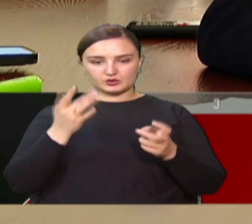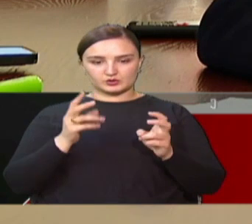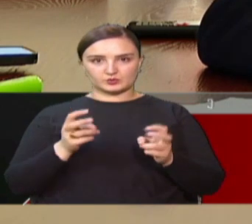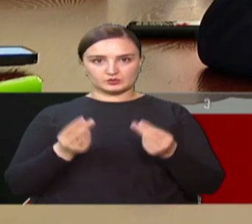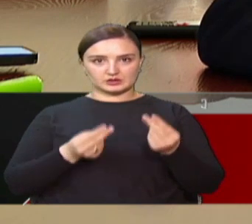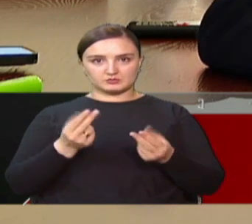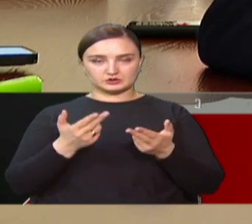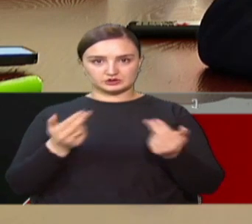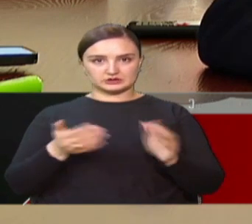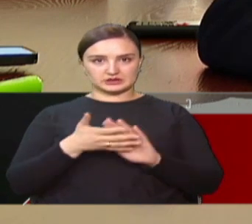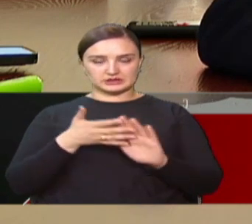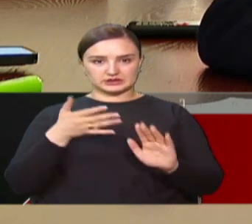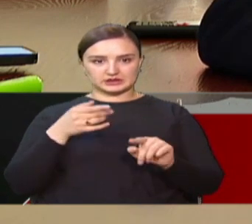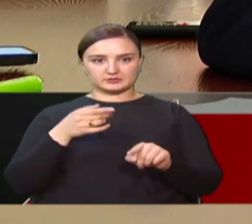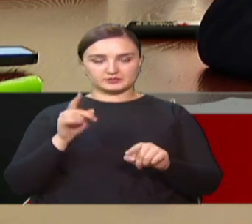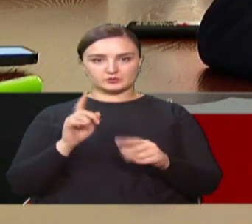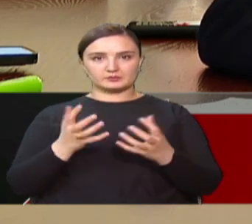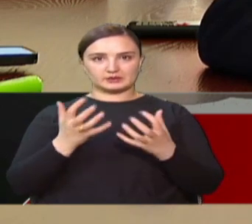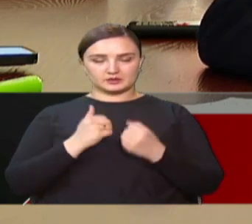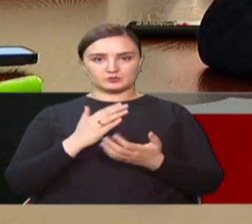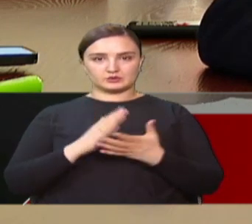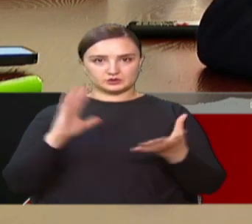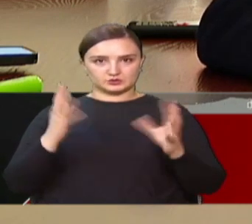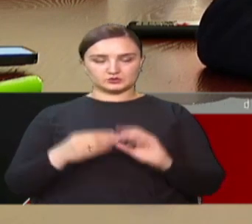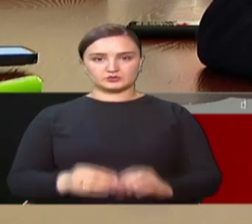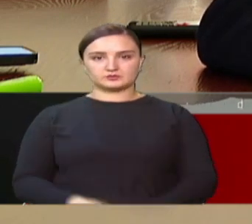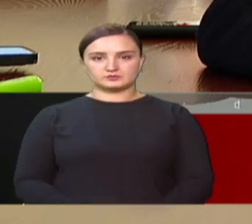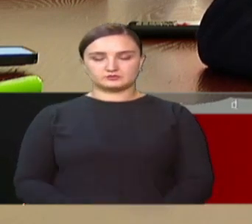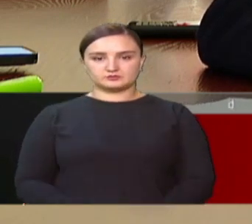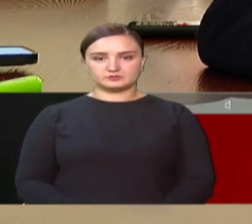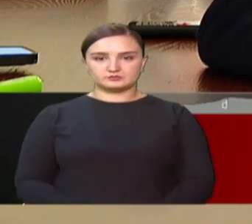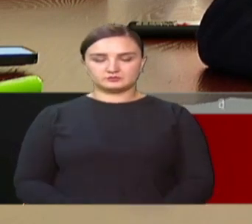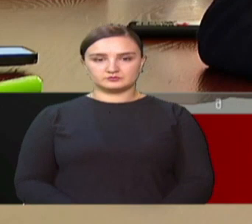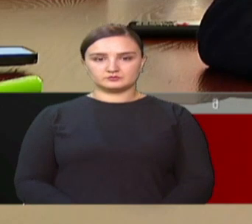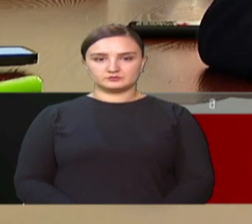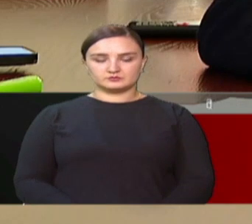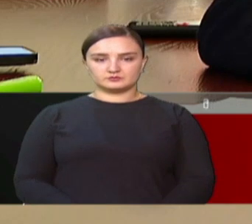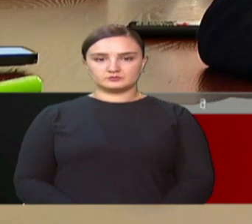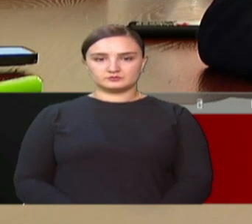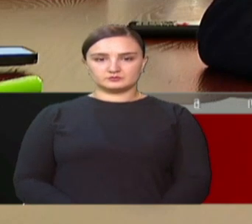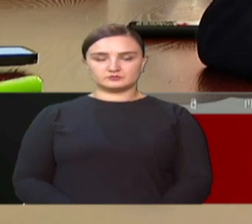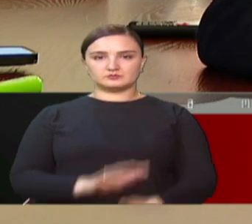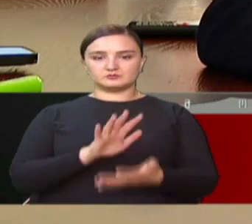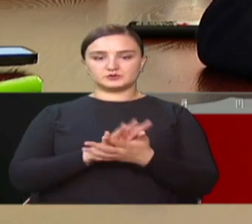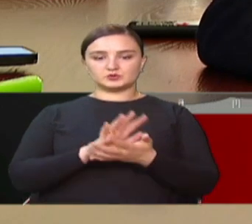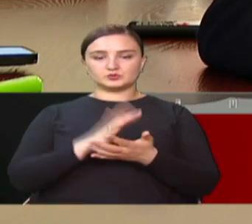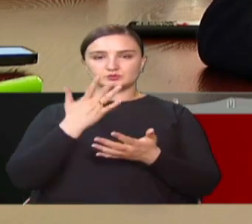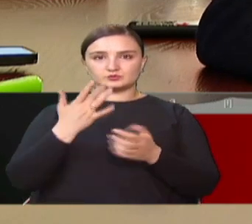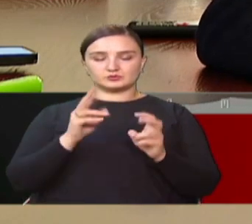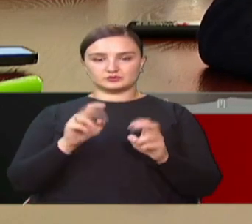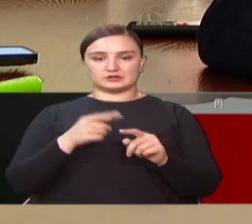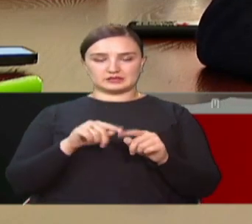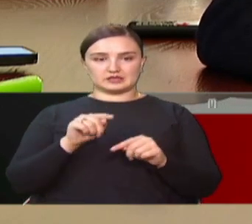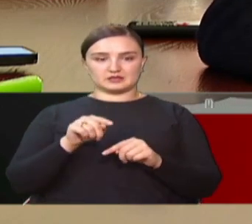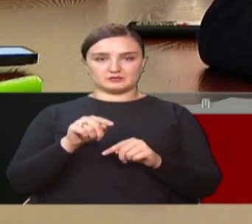რომელიც გასაგებია მიღებულია ზოგადად ბინძური პოლიტიკოსების და ამ